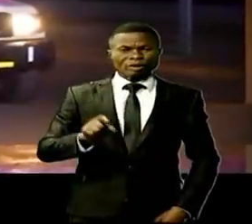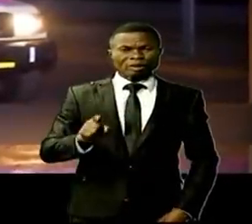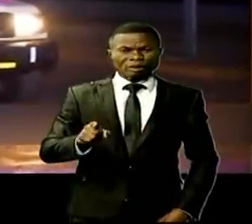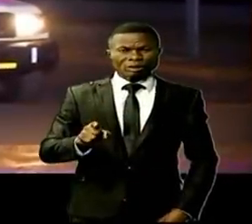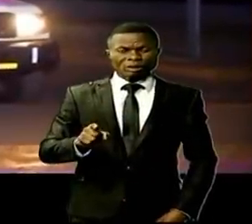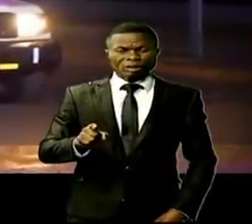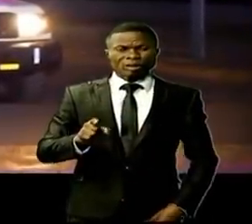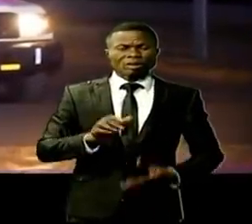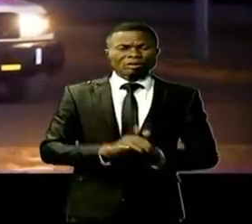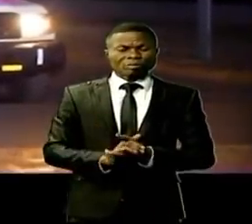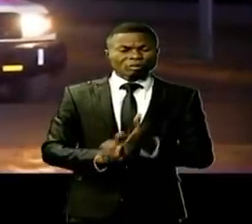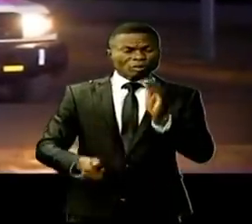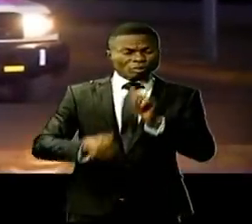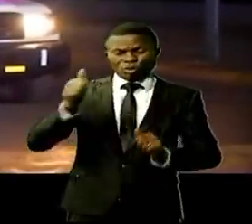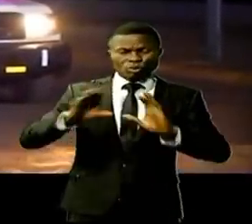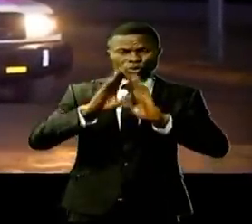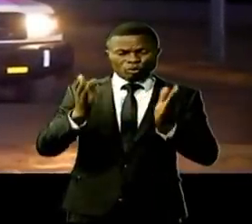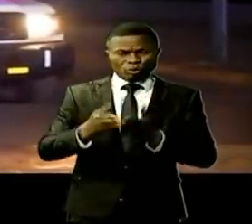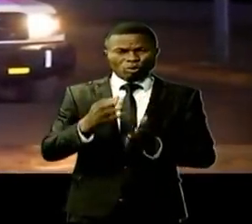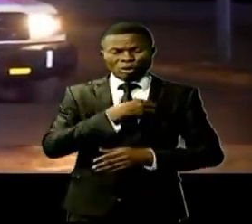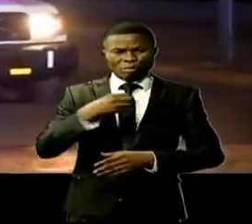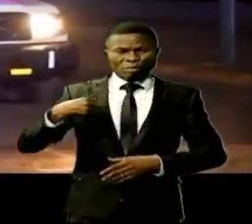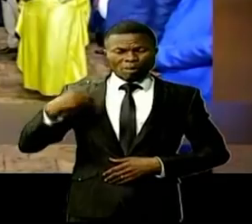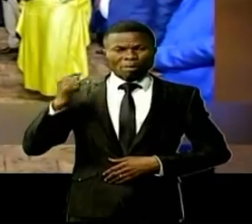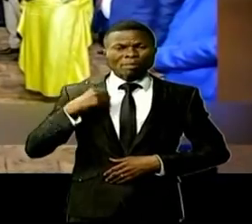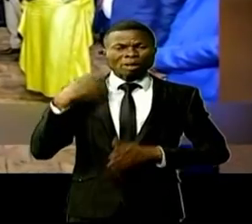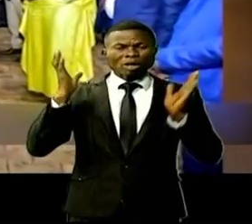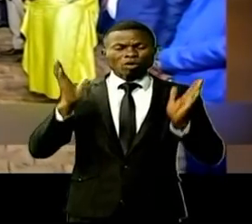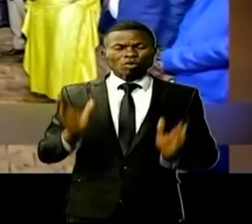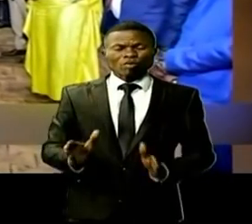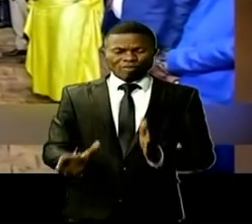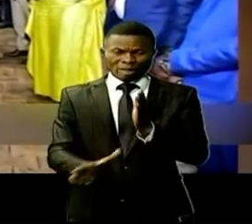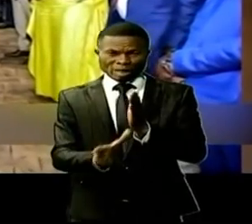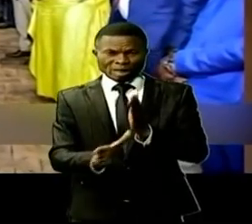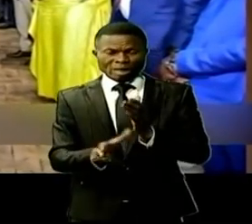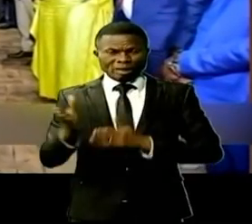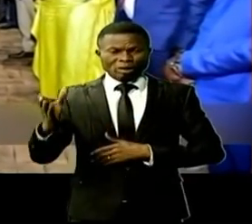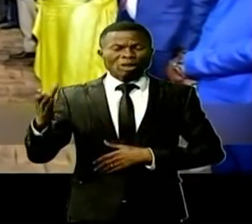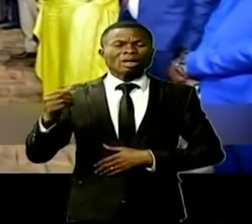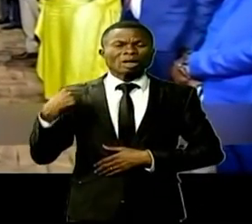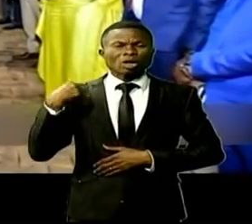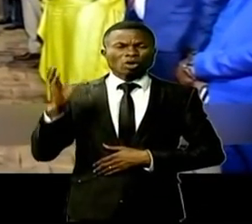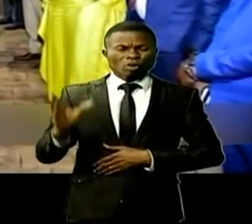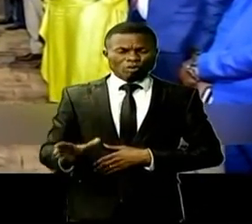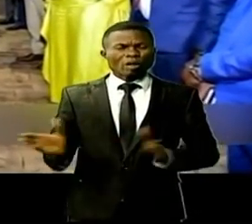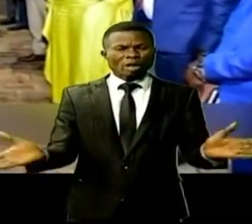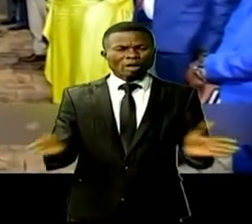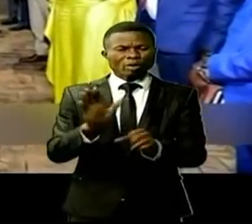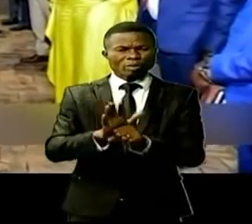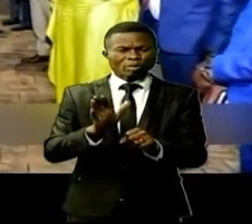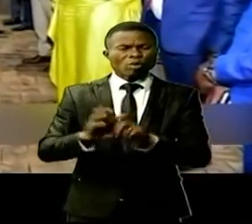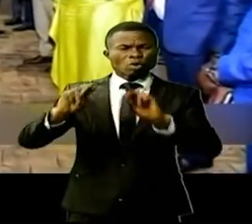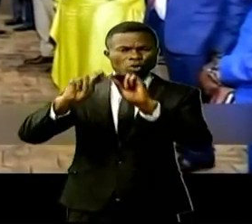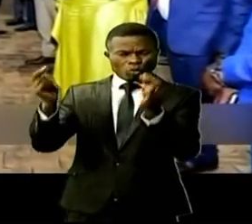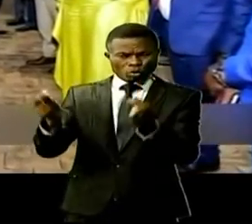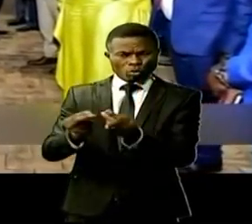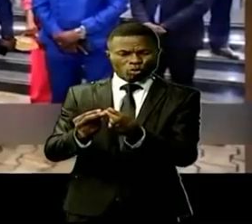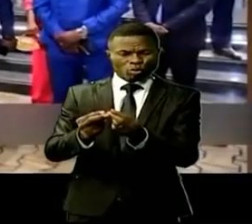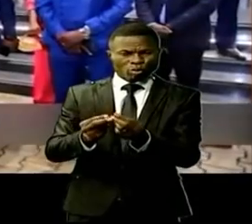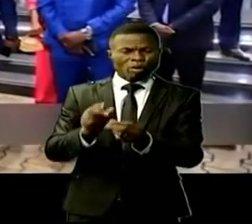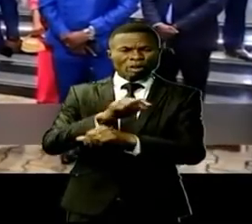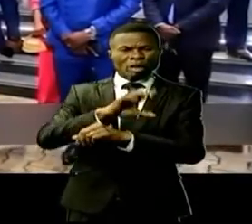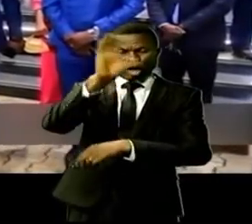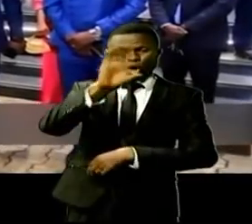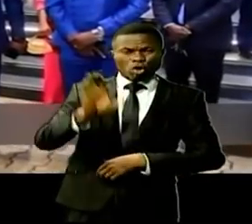Tshisekedi. Au-delà de tout, Madame le gouverneur intérimaire de Lualaba, Fifi Masuka Saini, a encouragé l'équipe de cette